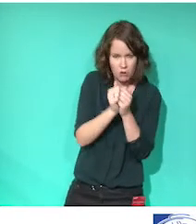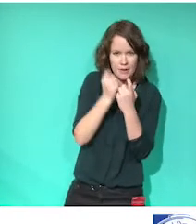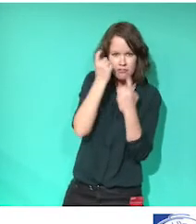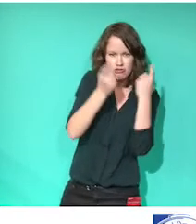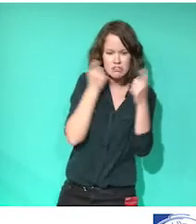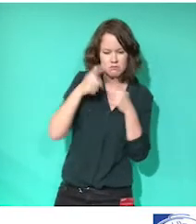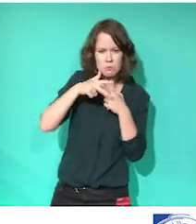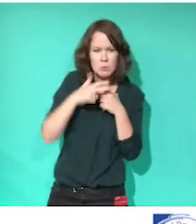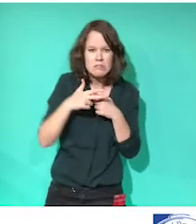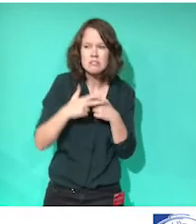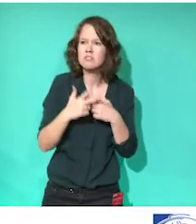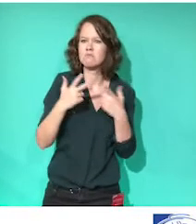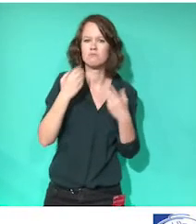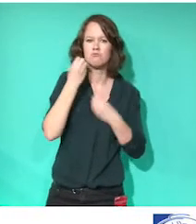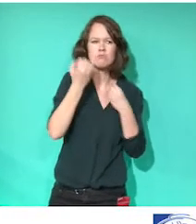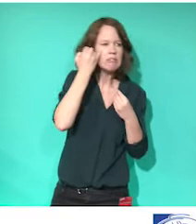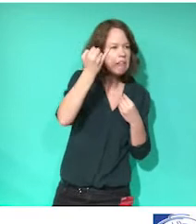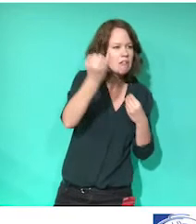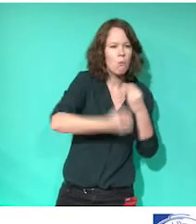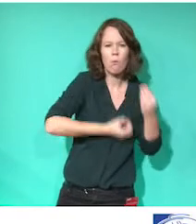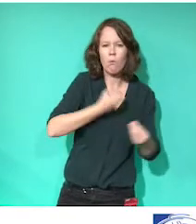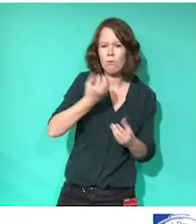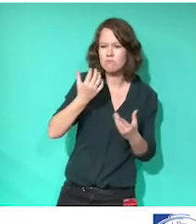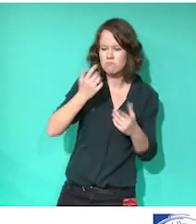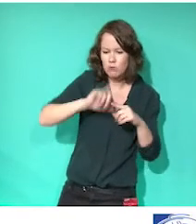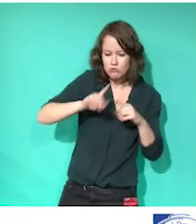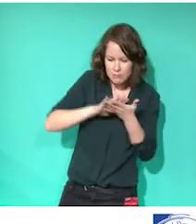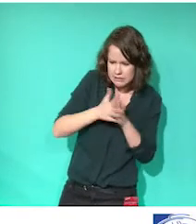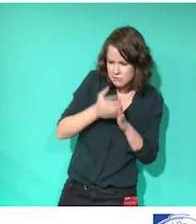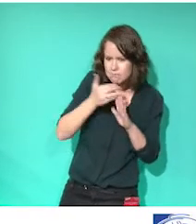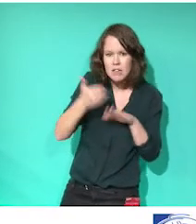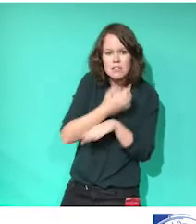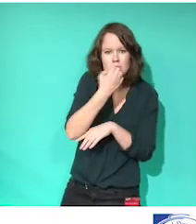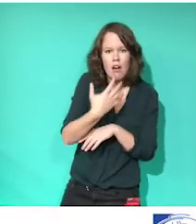alors des bonnes pratiques, etc., qui peuvent être transversales à